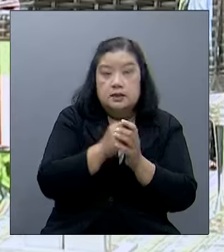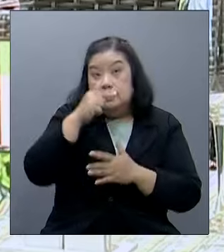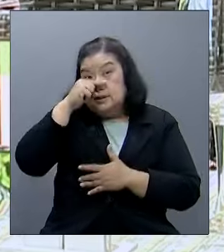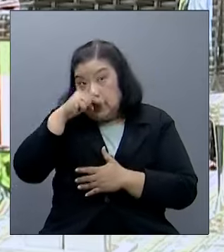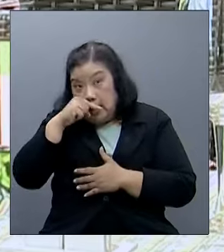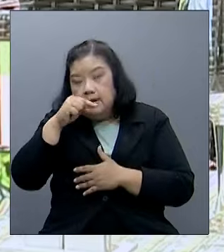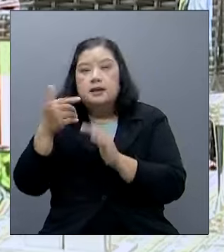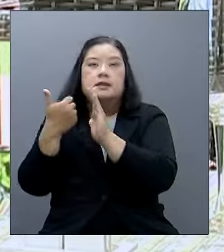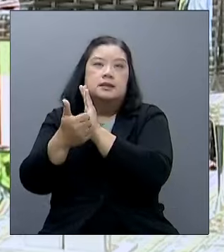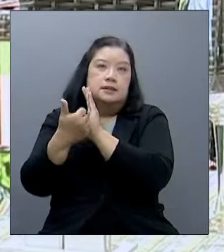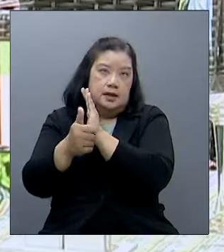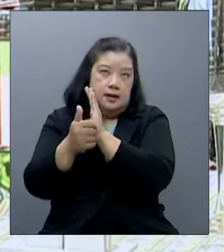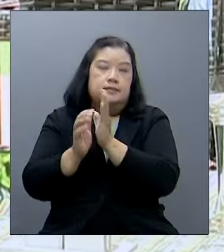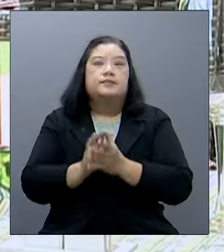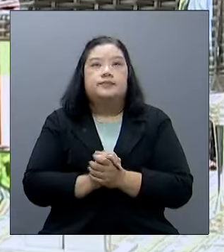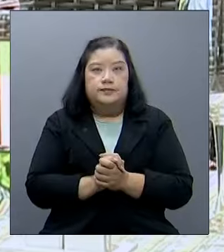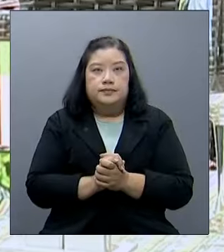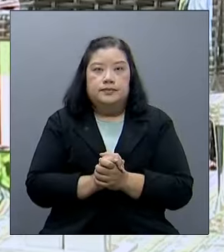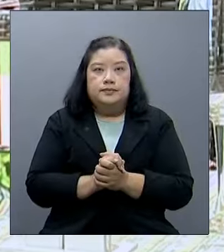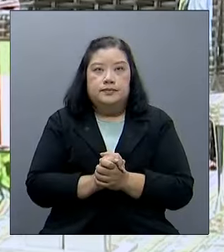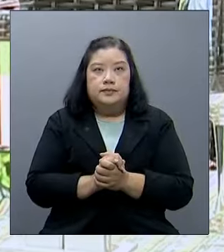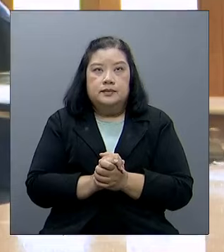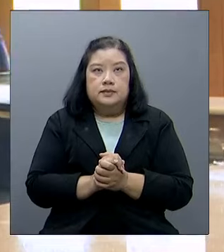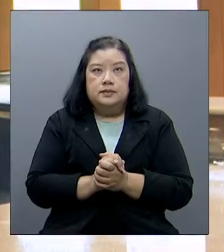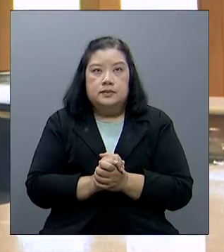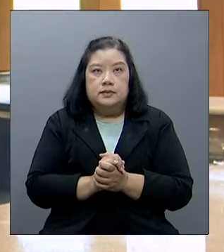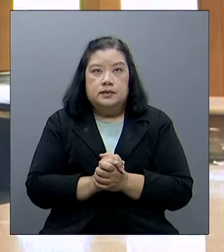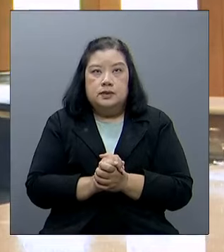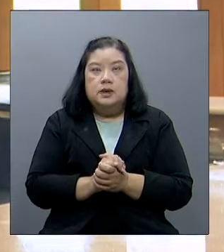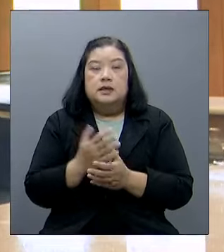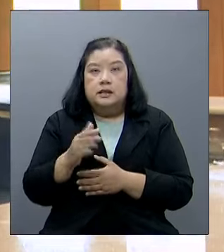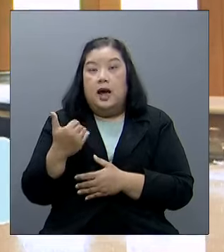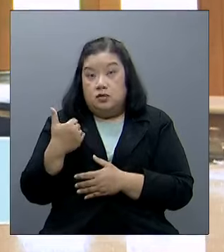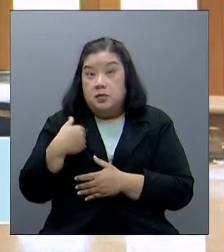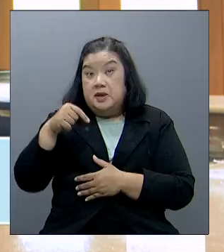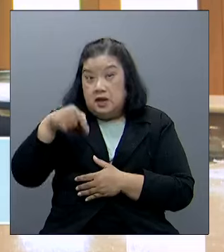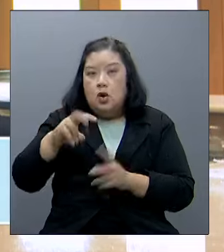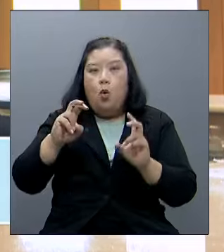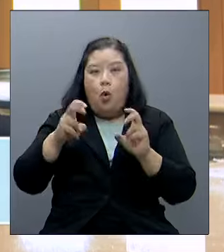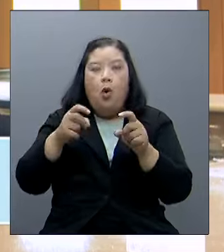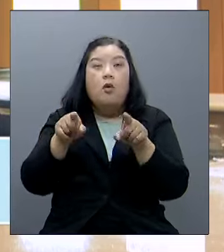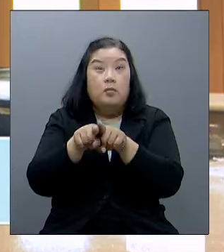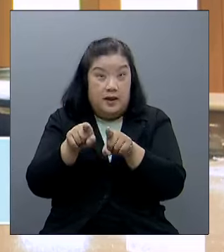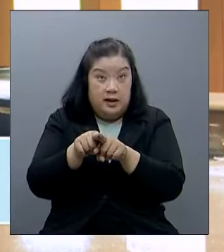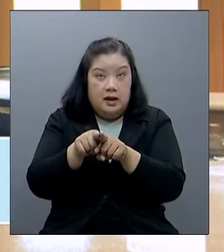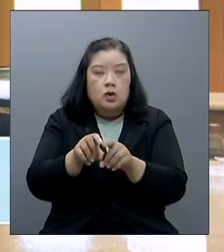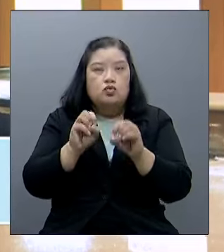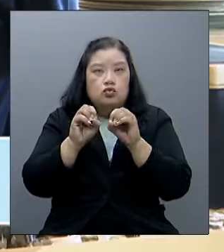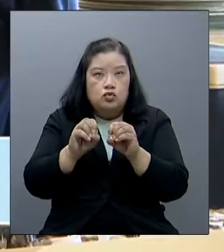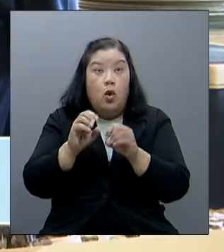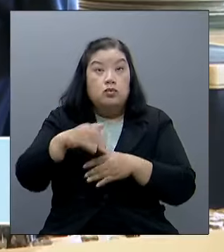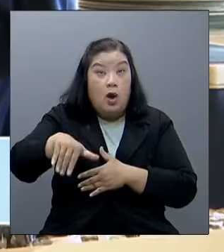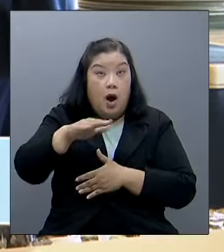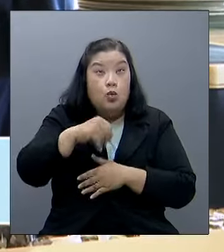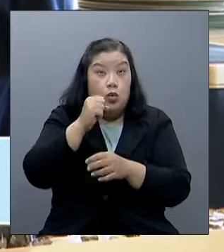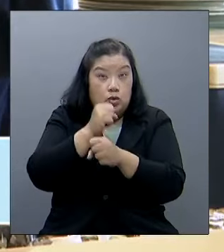านนะครับส่วนเรื่องที่3ก็จะเป็นในเรื่องของ beverage knowledge นะครับก็จะสอนน้องๆให้รู้จักการ